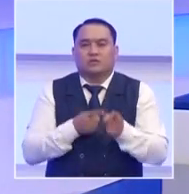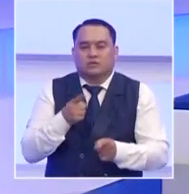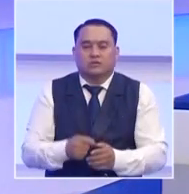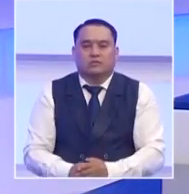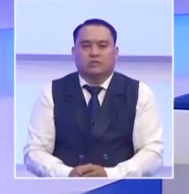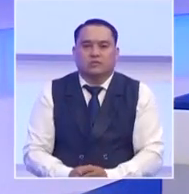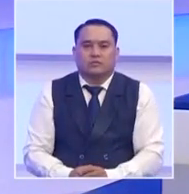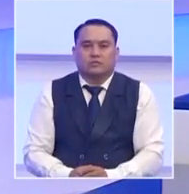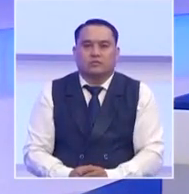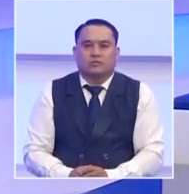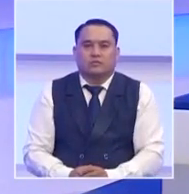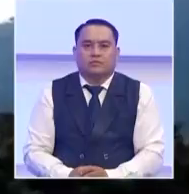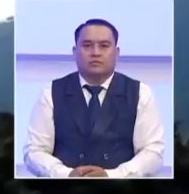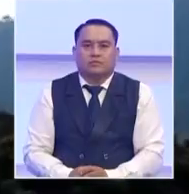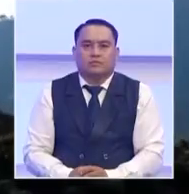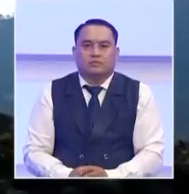жаңалықтары келесі топтамада.